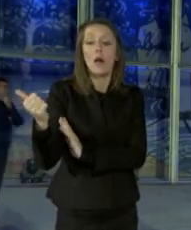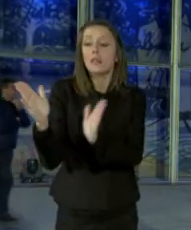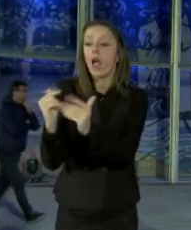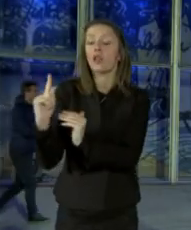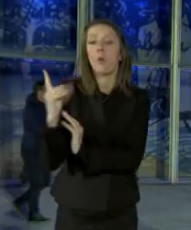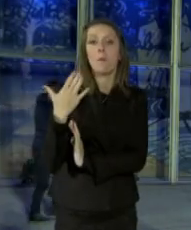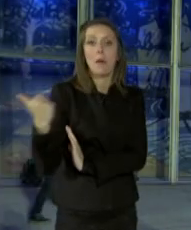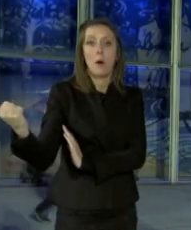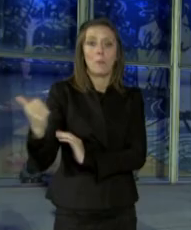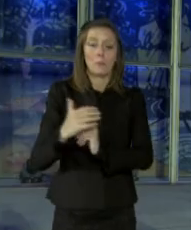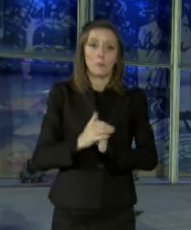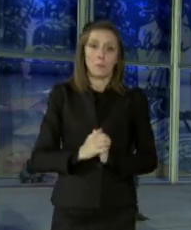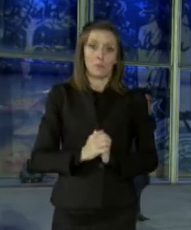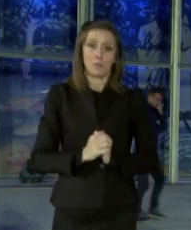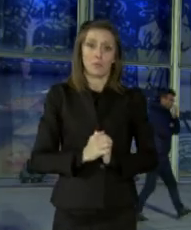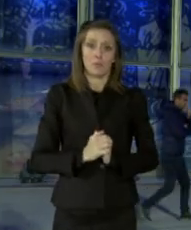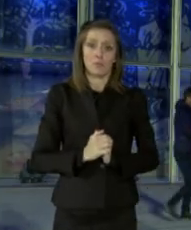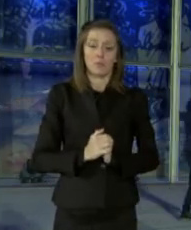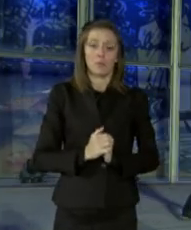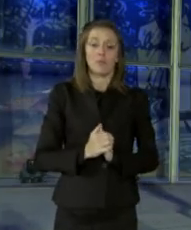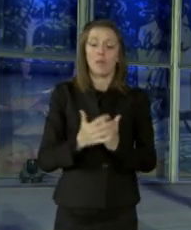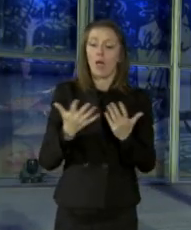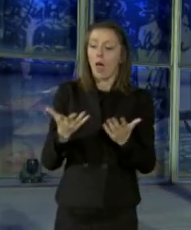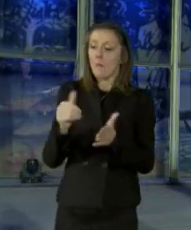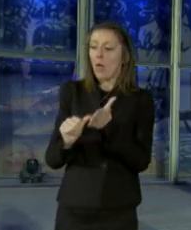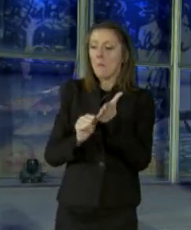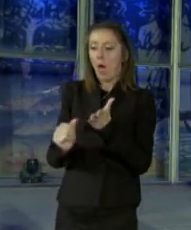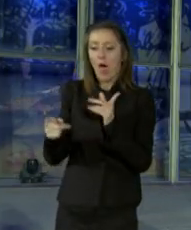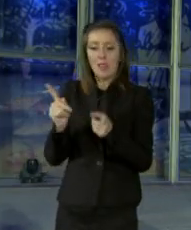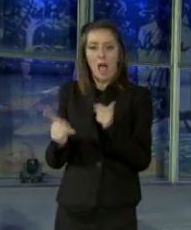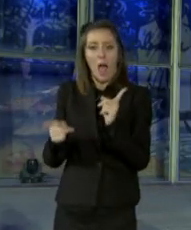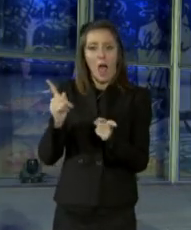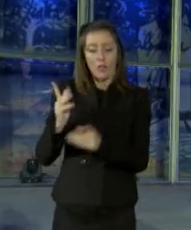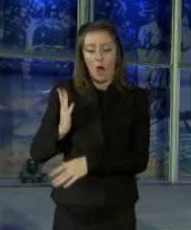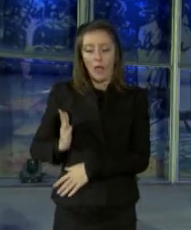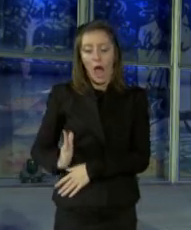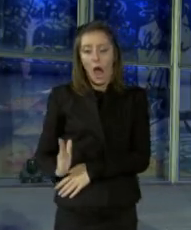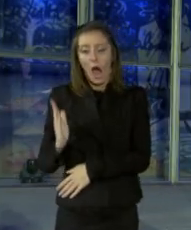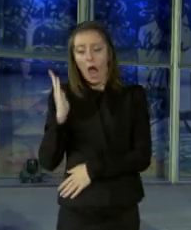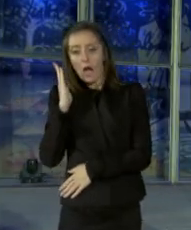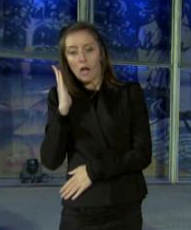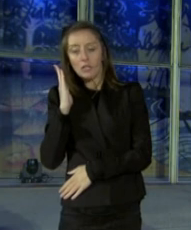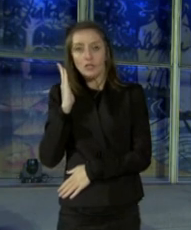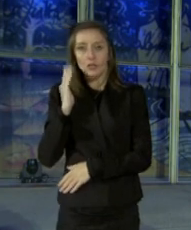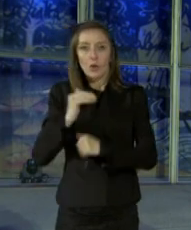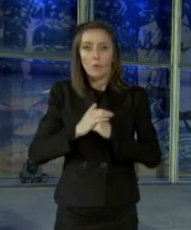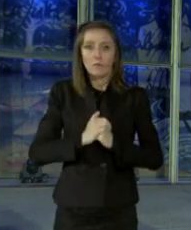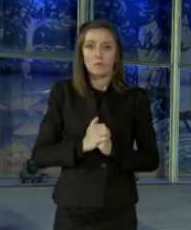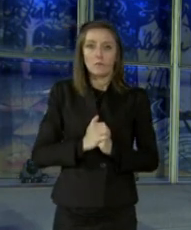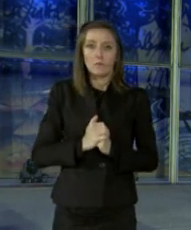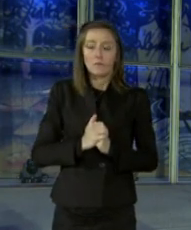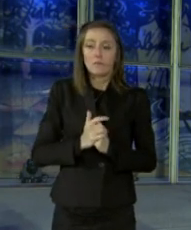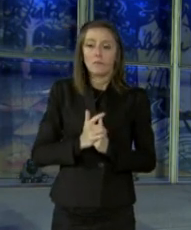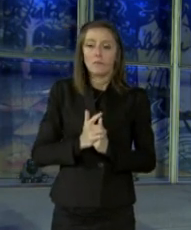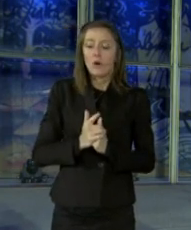stanza era a letto coricato sul fianco destro mi